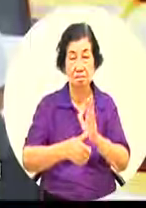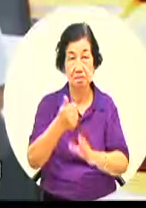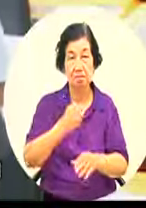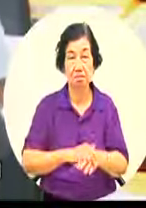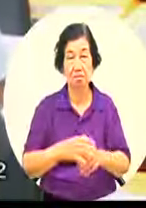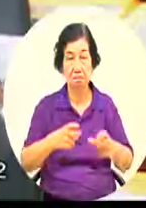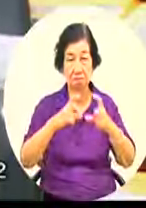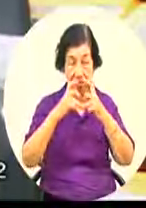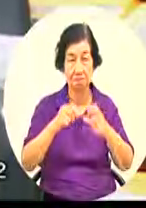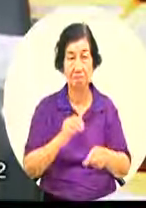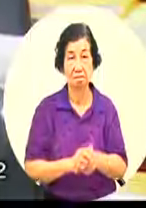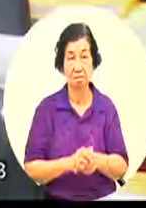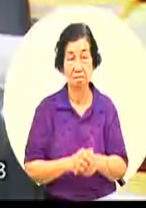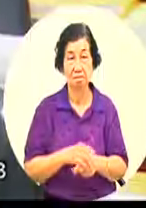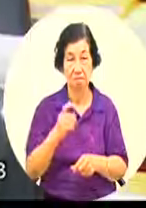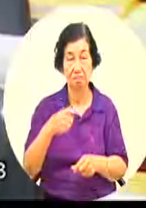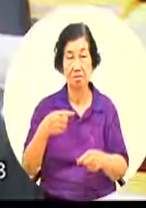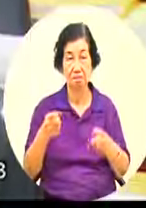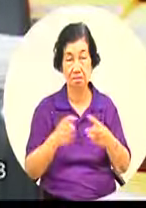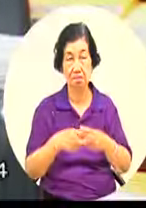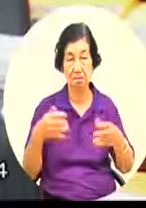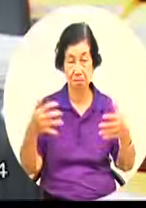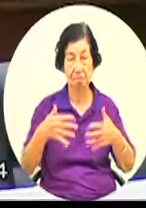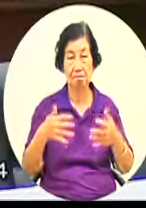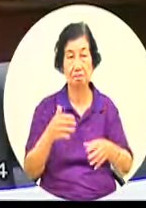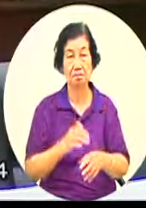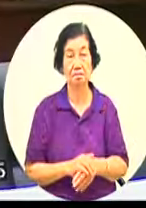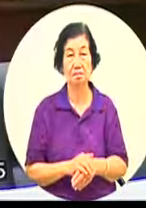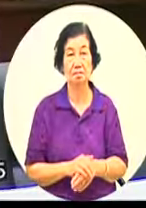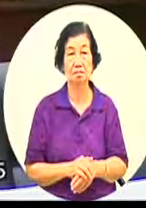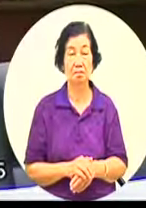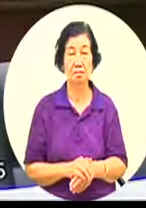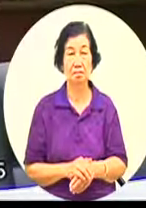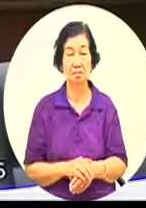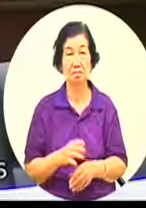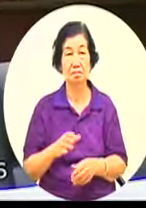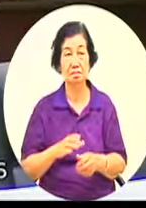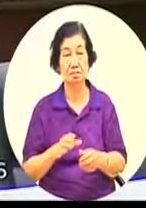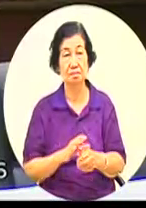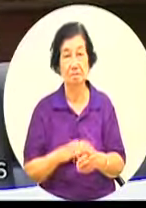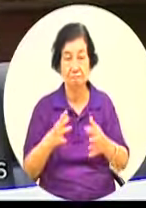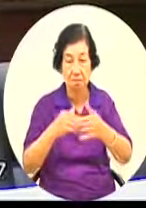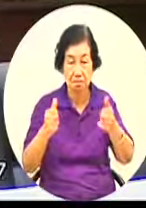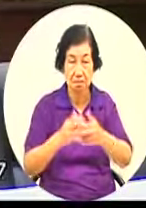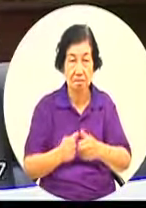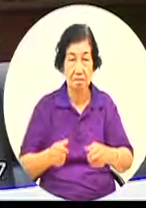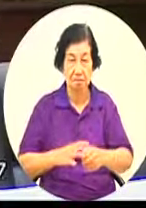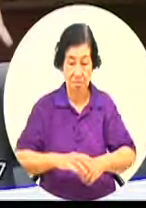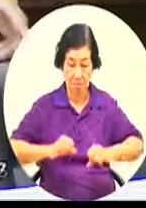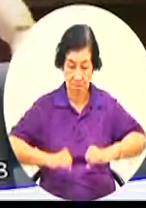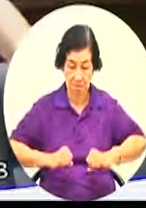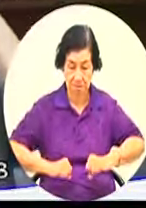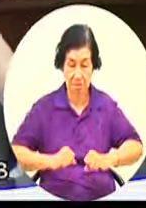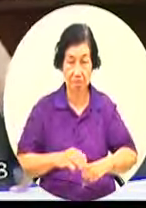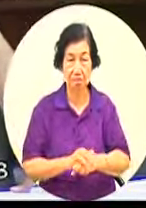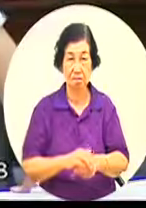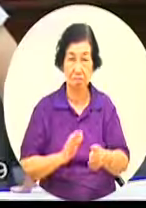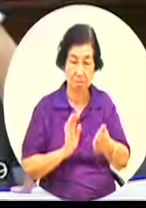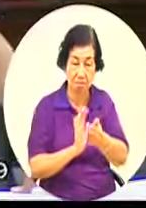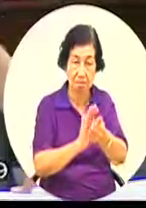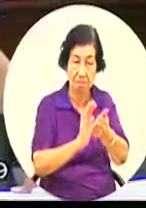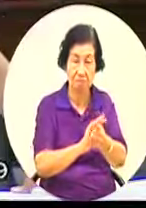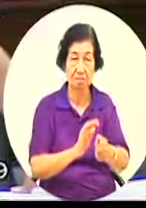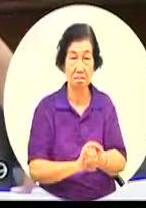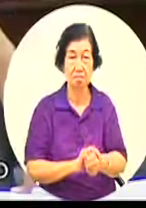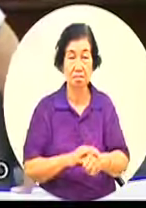再回答这一个小问题，就是血统的健康促进的问题，那健康促进，我知道卫生